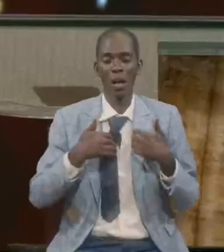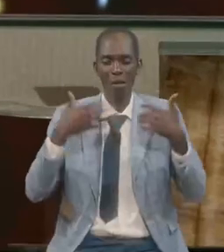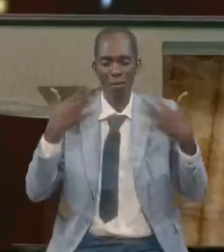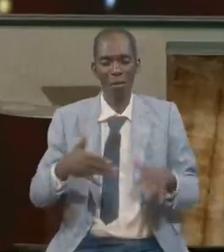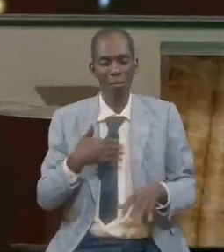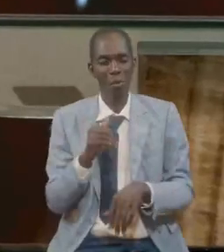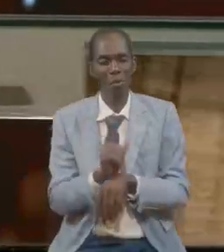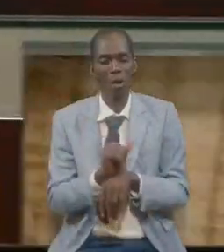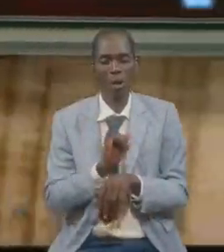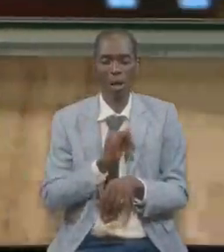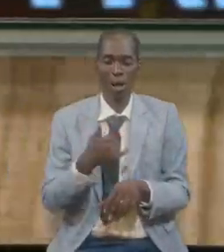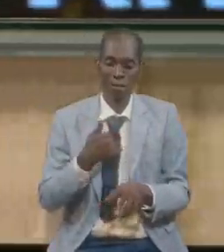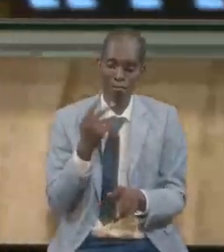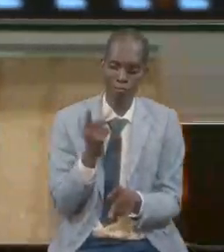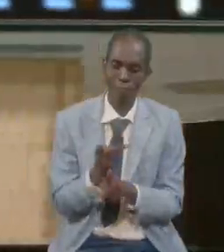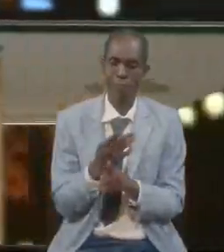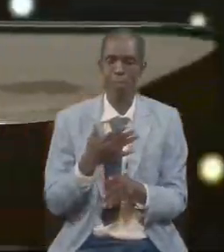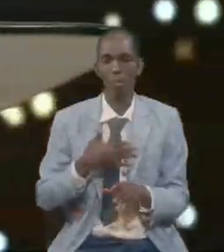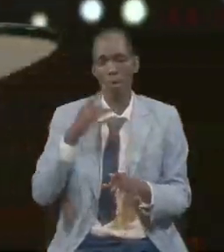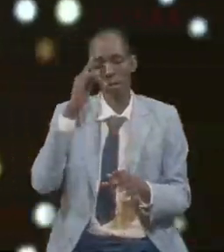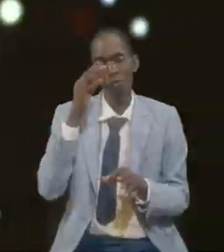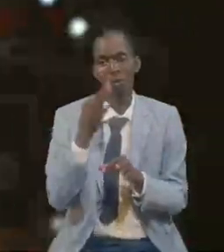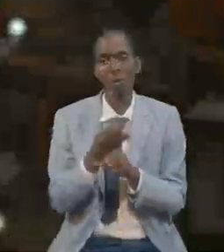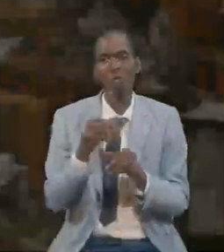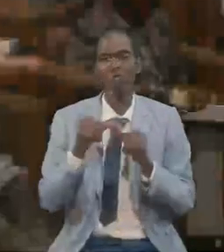gardé la foi. Verset 8.